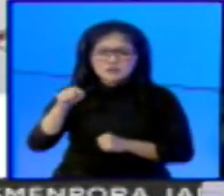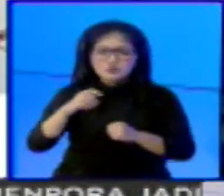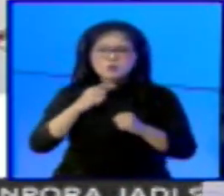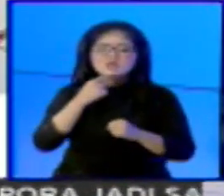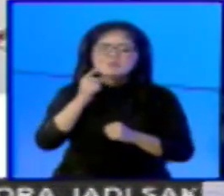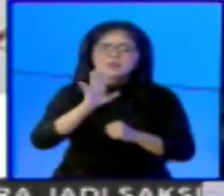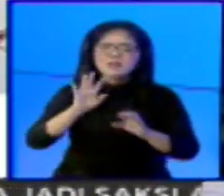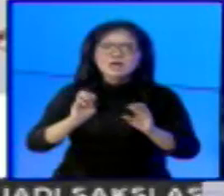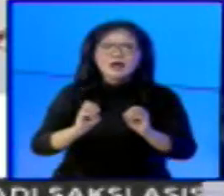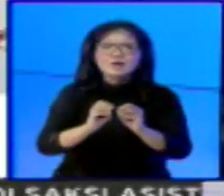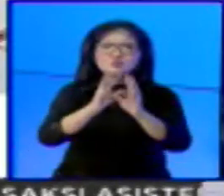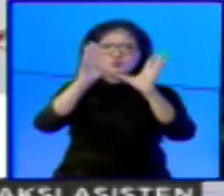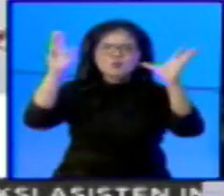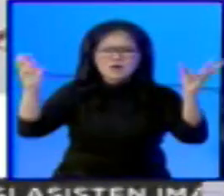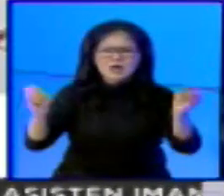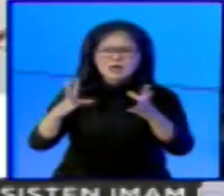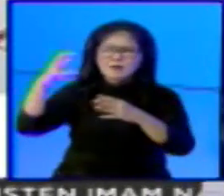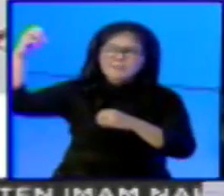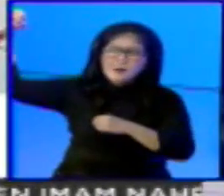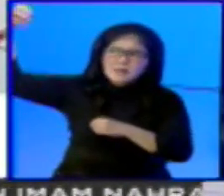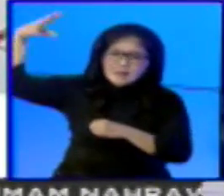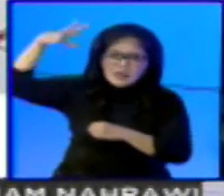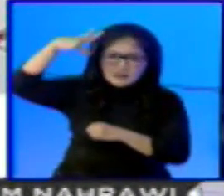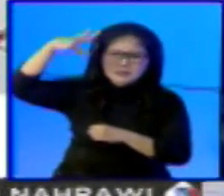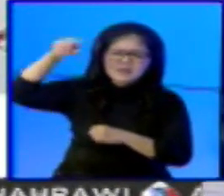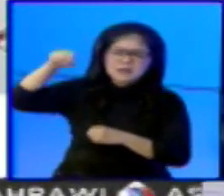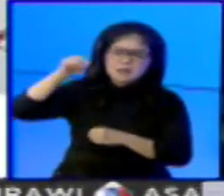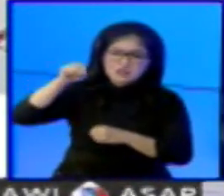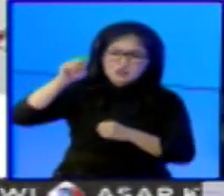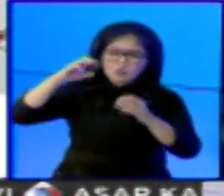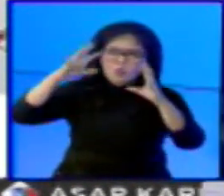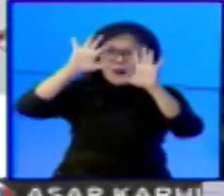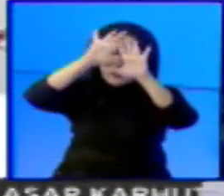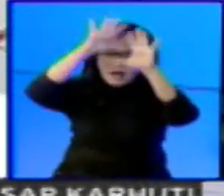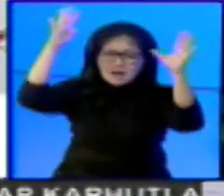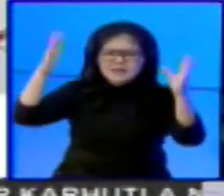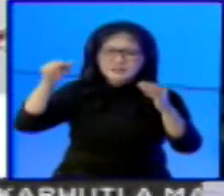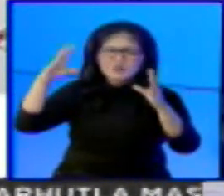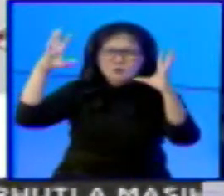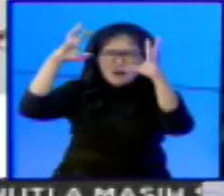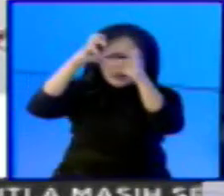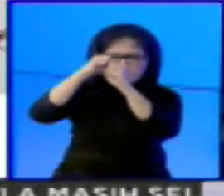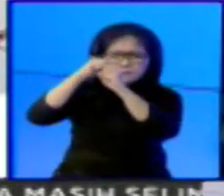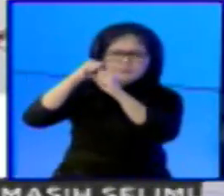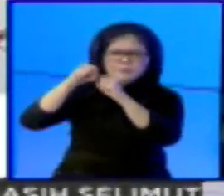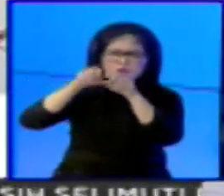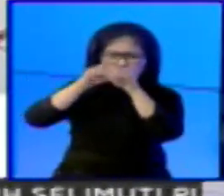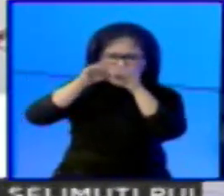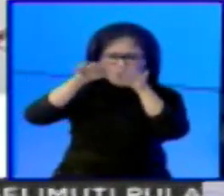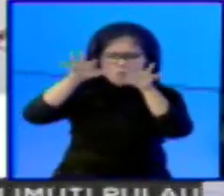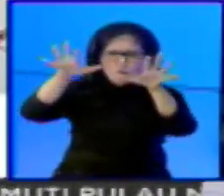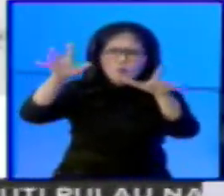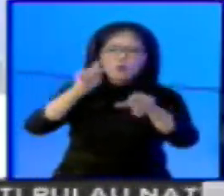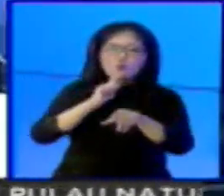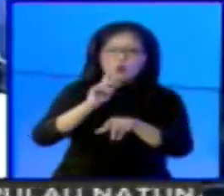hamburan dari sinar matahari yang diserap oleh partikel-partikel polutan tersebut sehingga dia memendar, salah satunya bisa menjadi warna